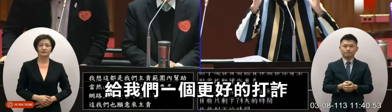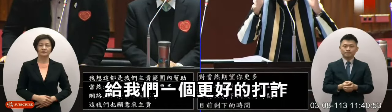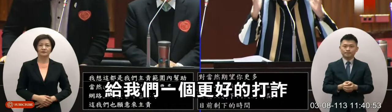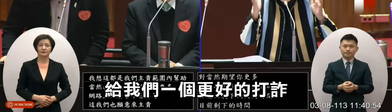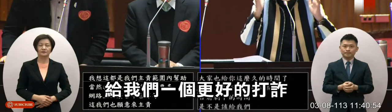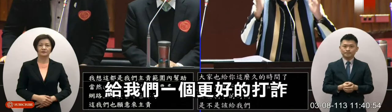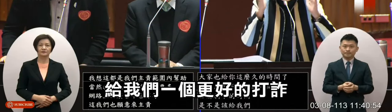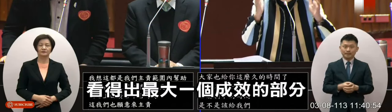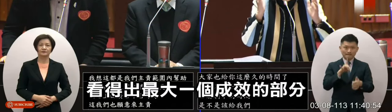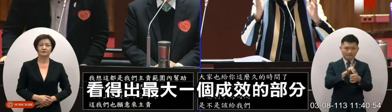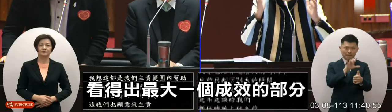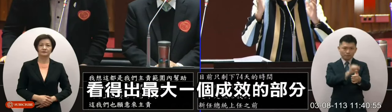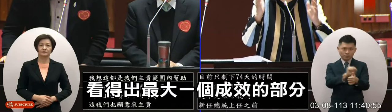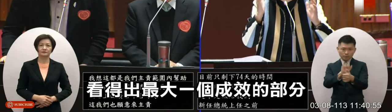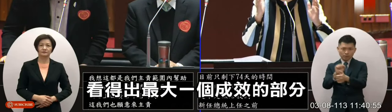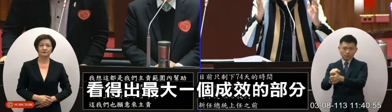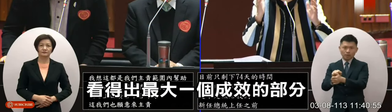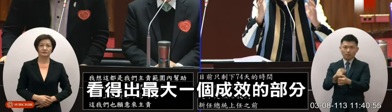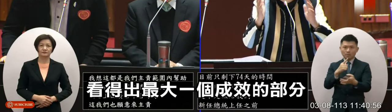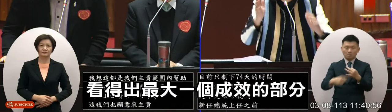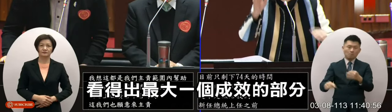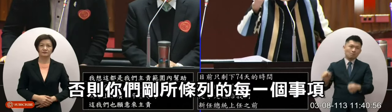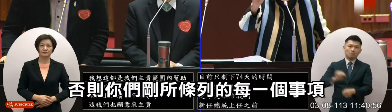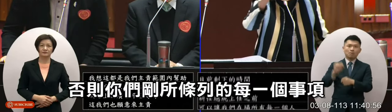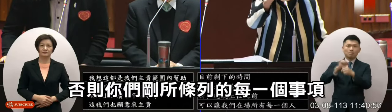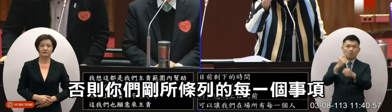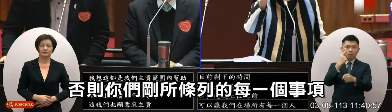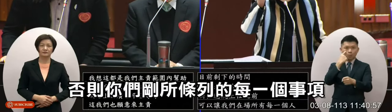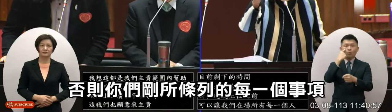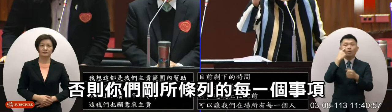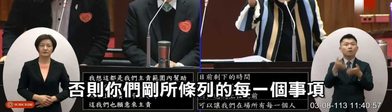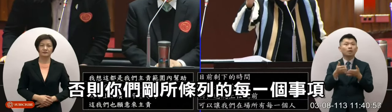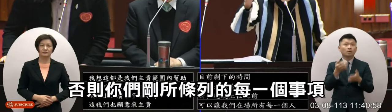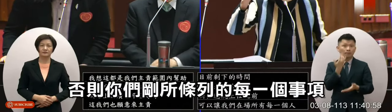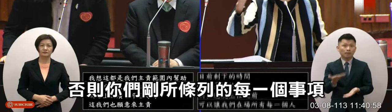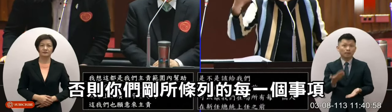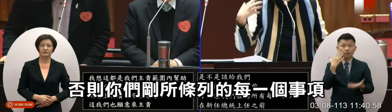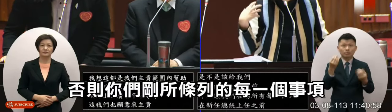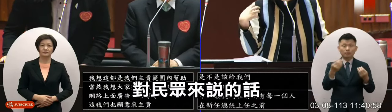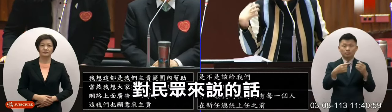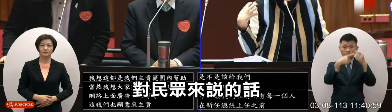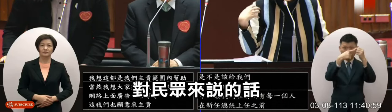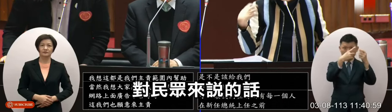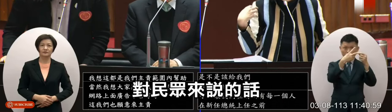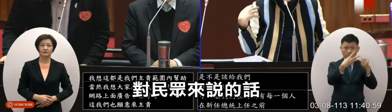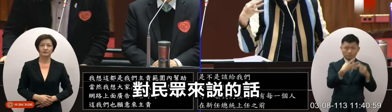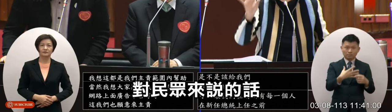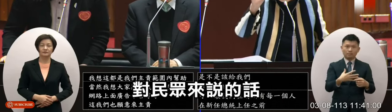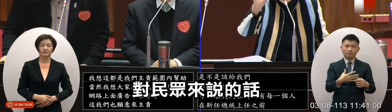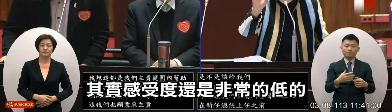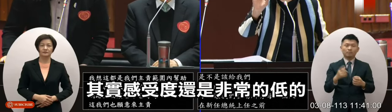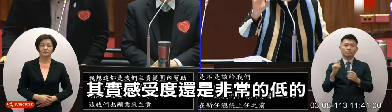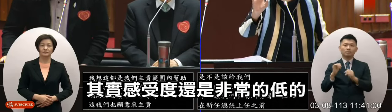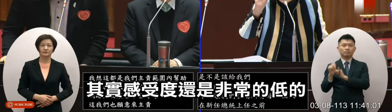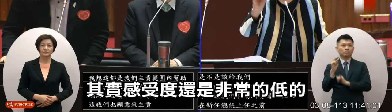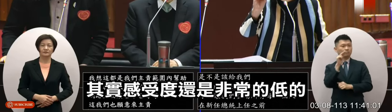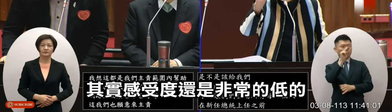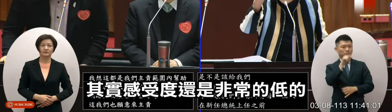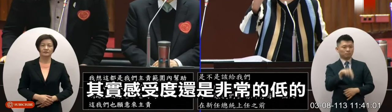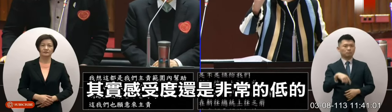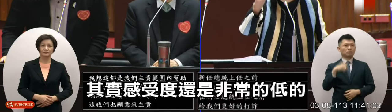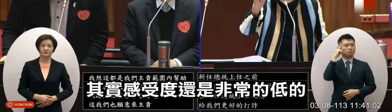个打诈看得出最大一个成效的部分，否则你们刚刚所调列的每一个事项，对民众来说的话，其实